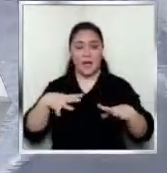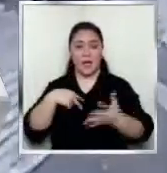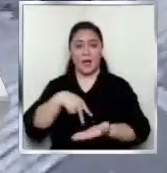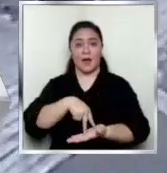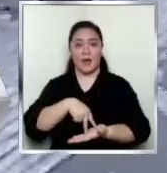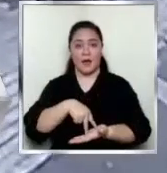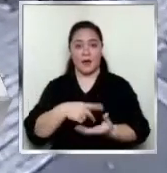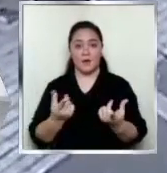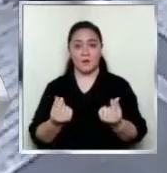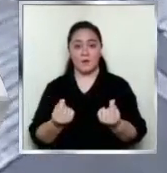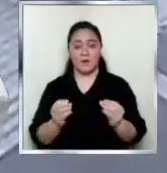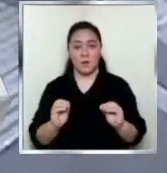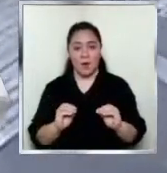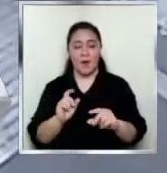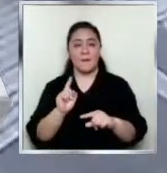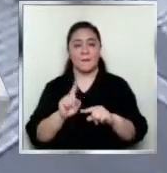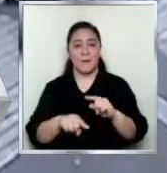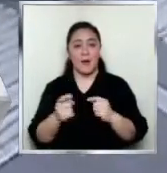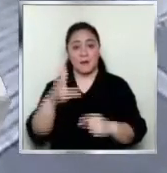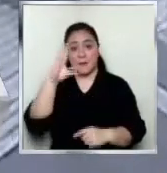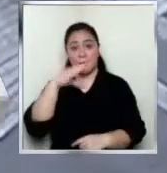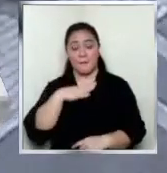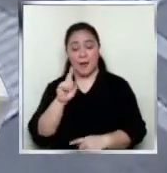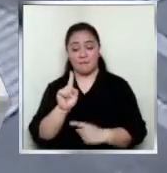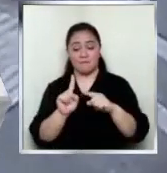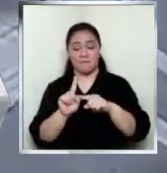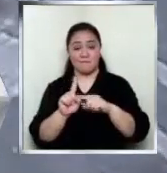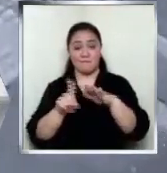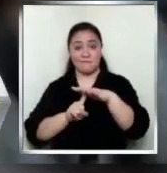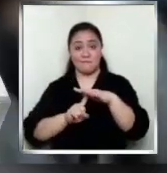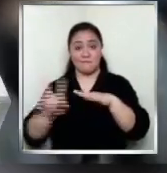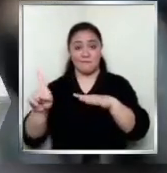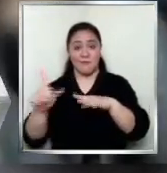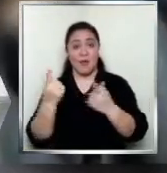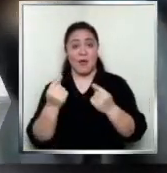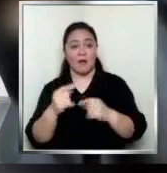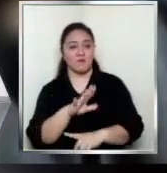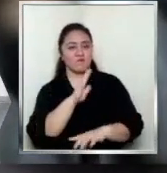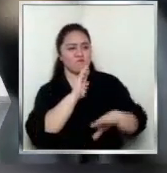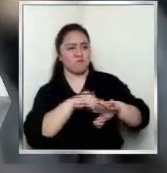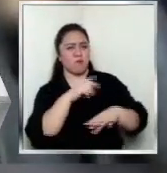kinatatayuan. Paalis na sana ang nag-amok, pero paulit-ulit pang tinawag ang magpinsan. Namura siya.